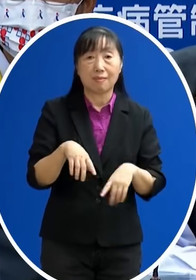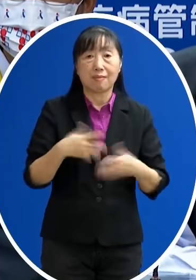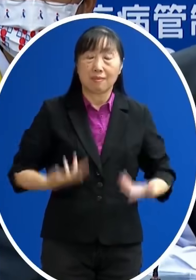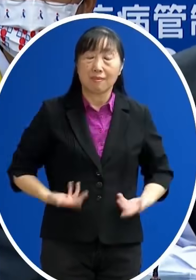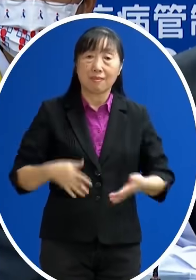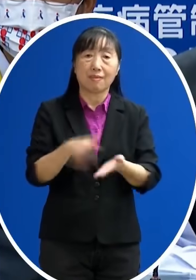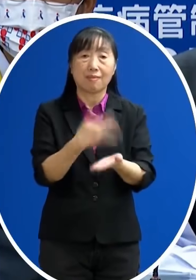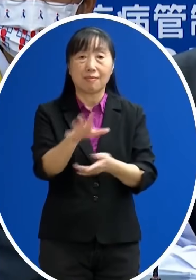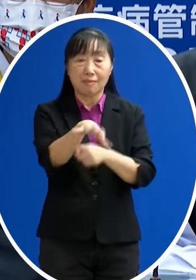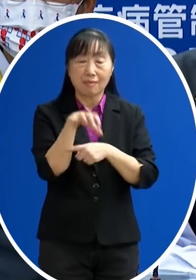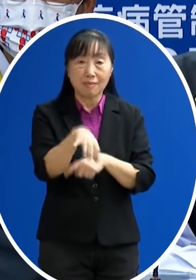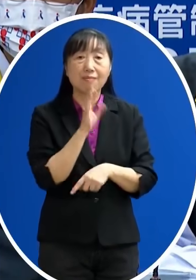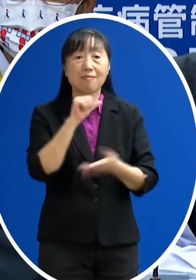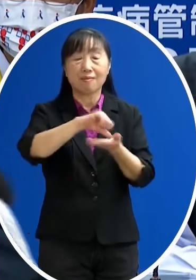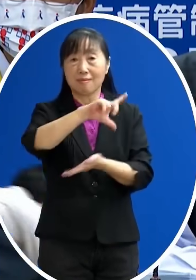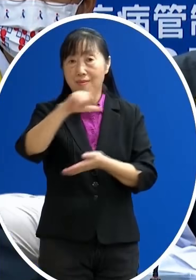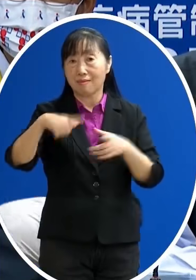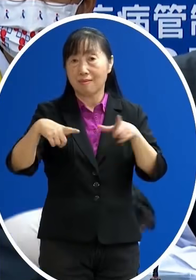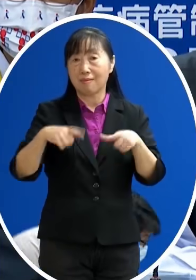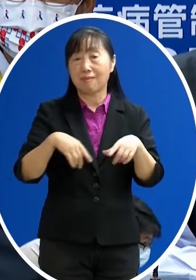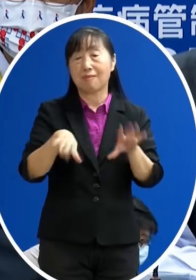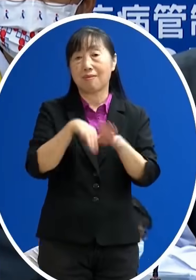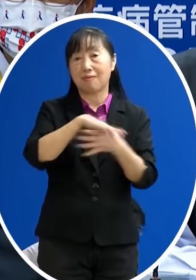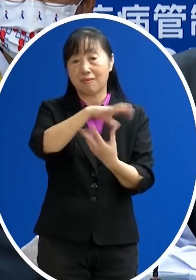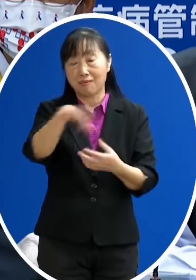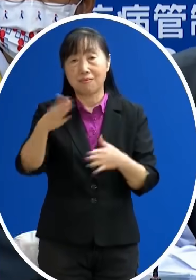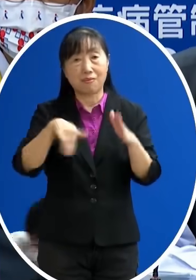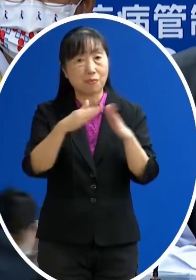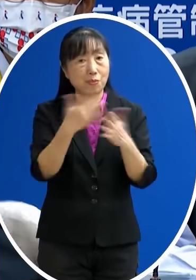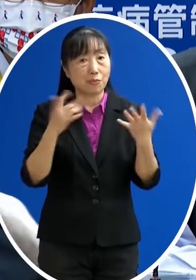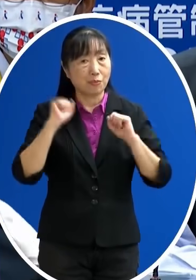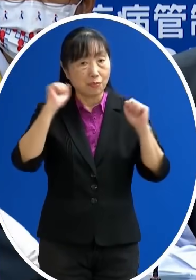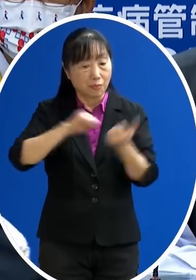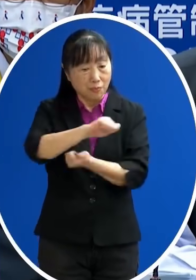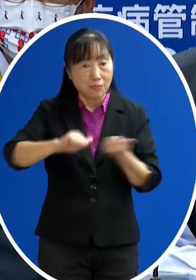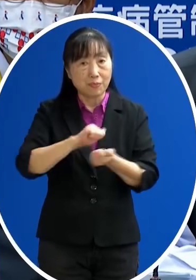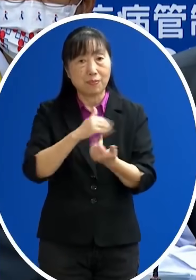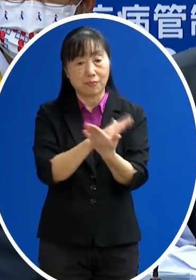森林游乐区、植物园、文化园区、学校、操场、驾训班。